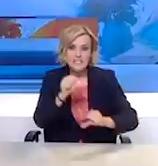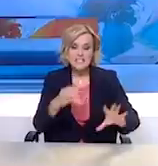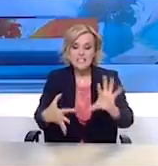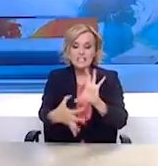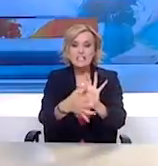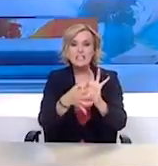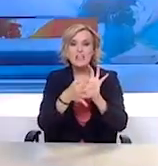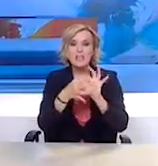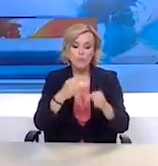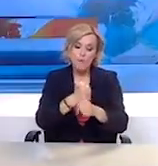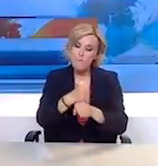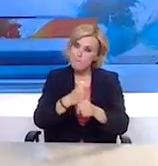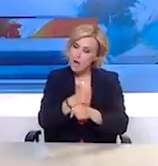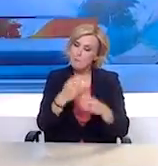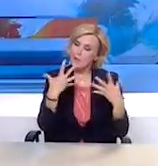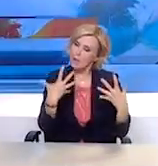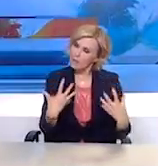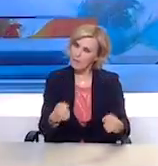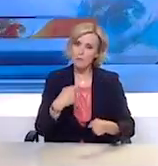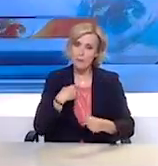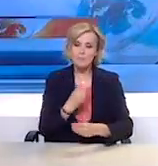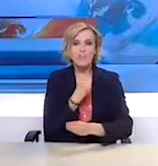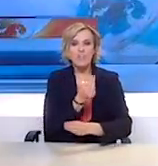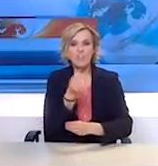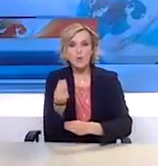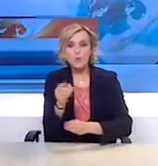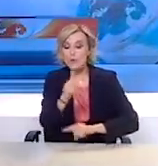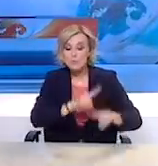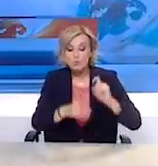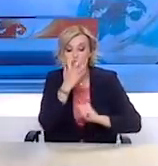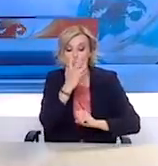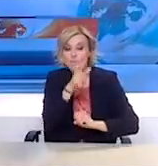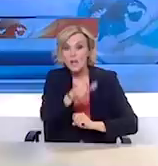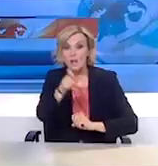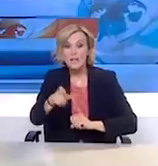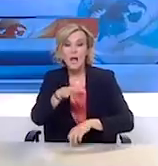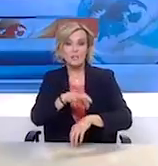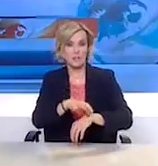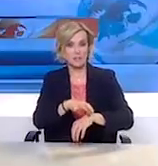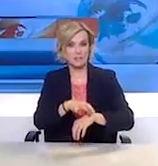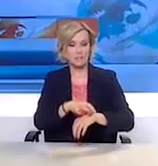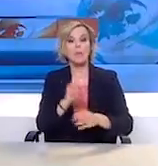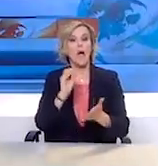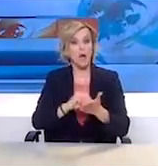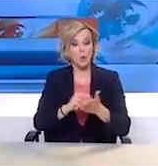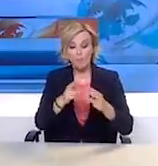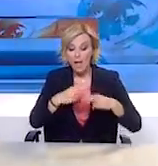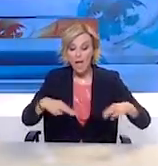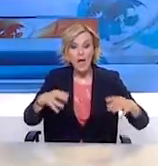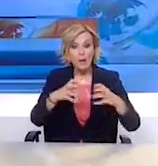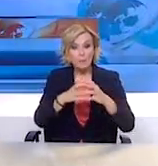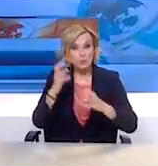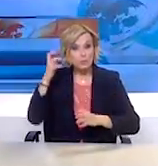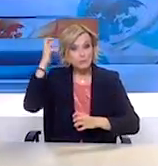οποία υπάρχουν, είναι διαθέσιμα και χορηγούνται σε σοβαρά ασθενείς. Περαιτέρω, η Επιτροπή ενέκρινε